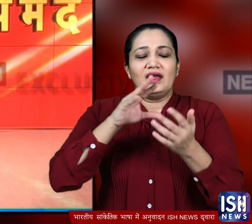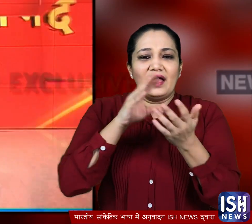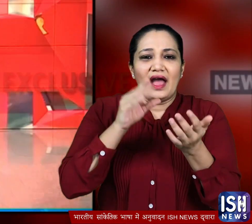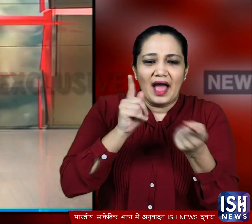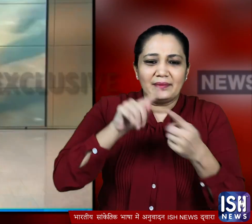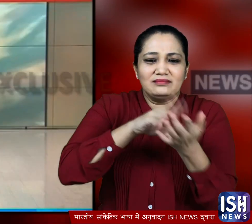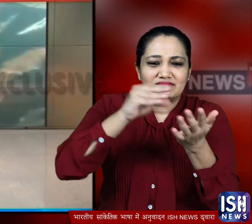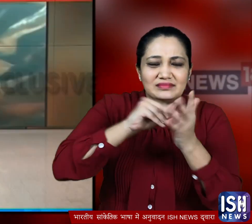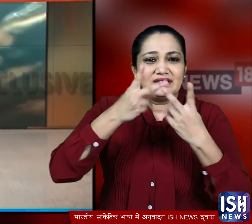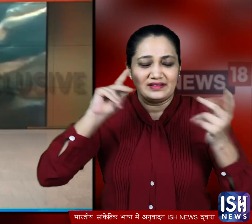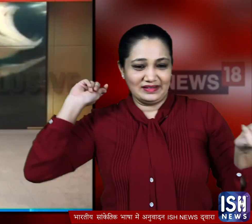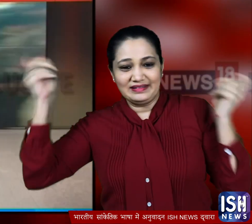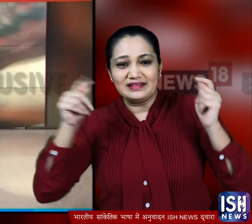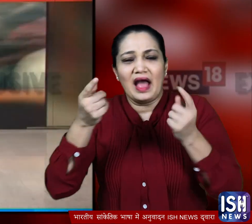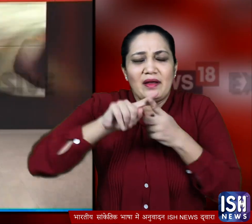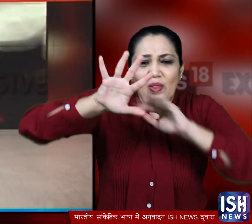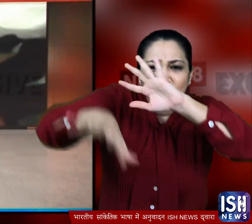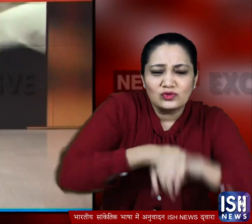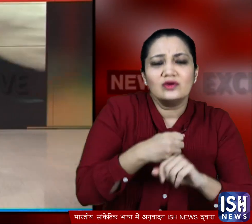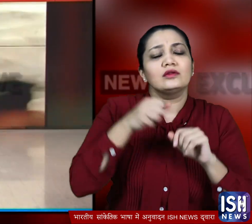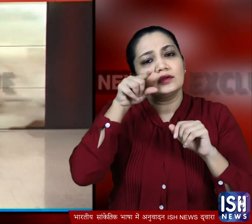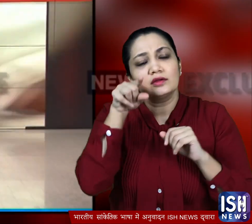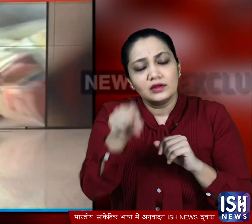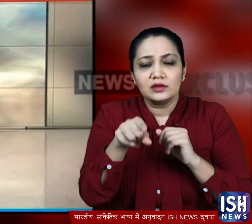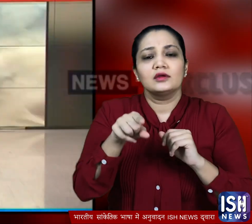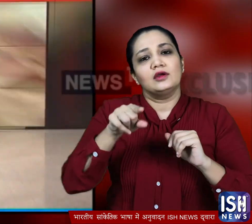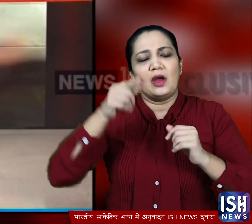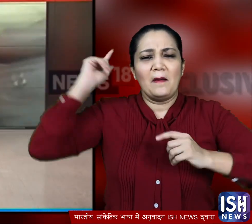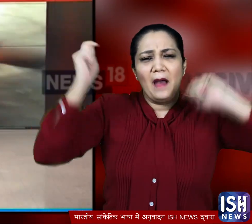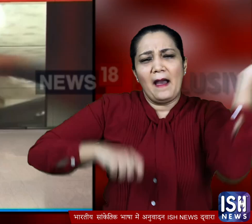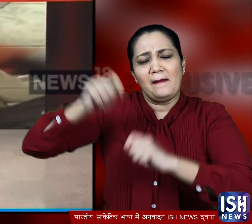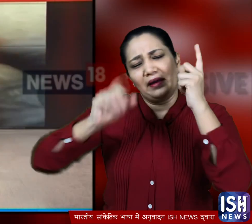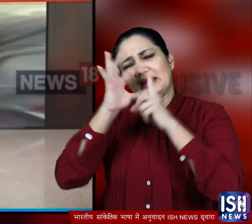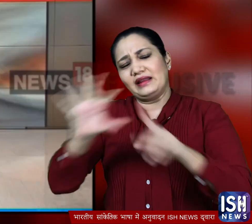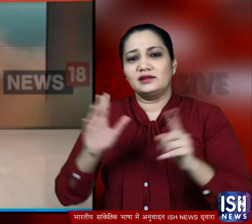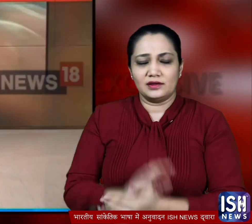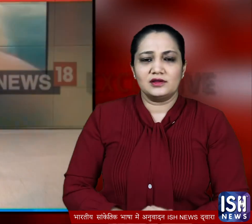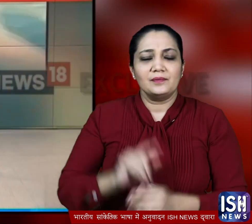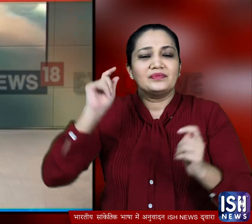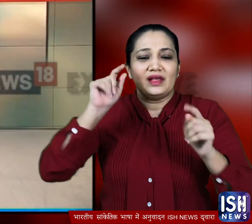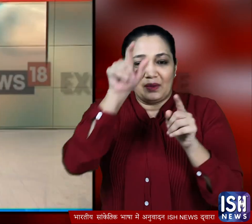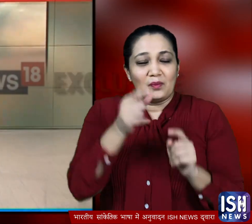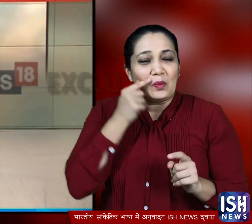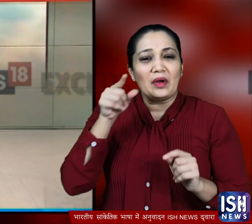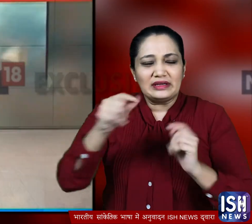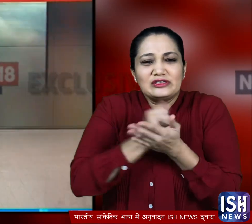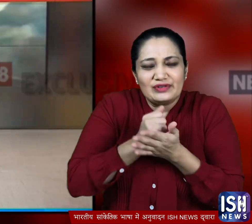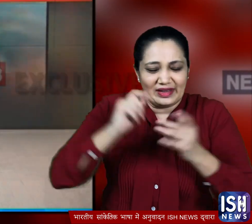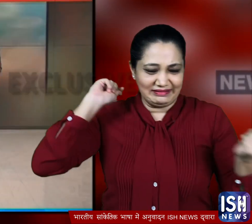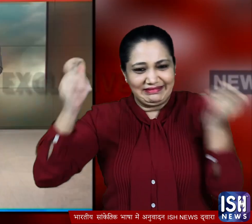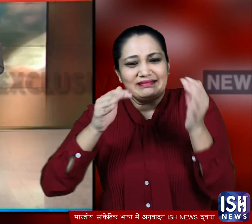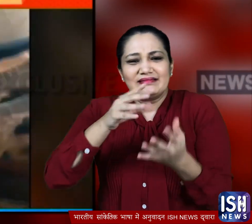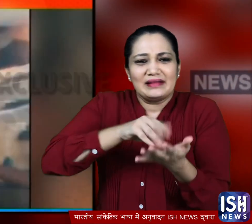मंडी में चोरी के आरोप में एक आदमी की बेरहमी से पिटाई गई। बताया गया कि जिसको पीटा गया वो मंडी से अनाज की बोरी चुराने की कोशिश कर